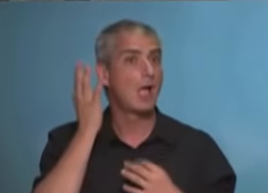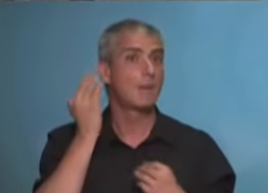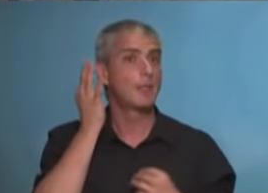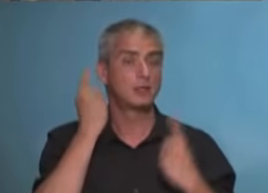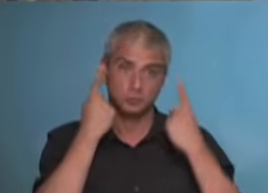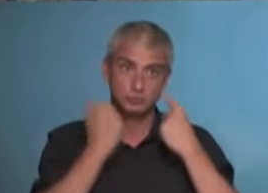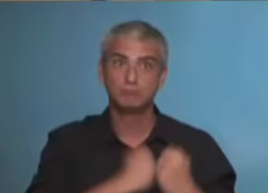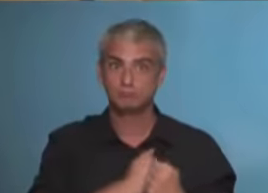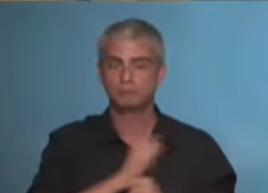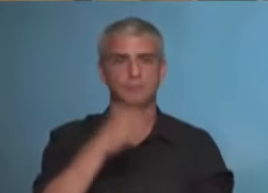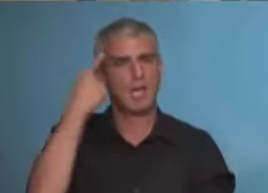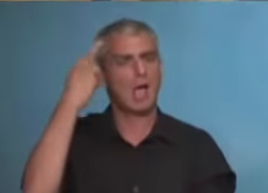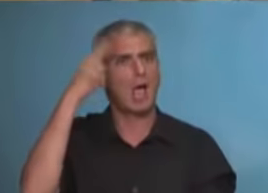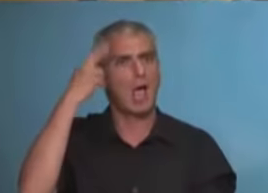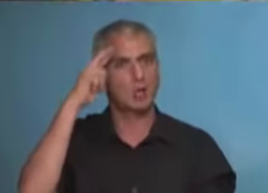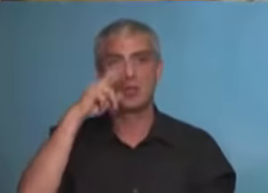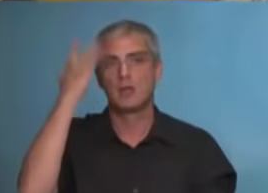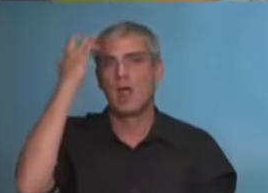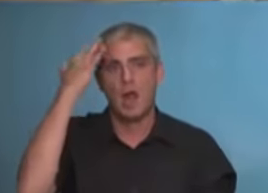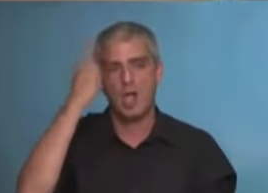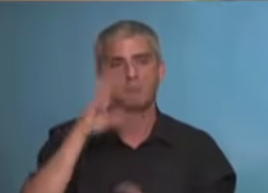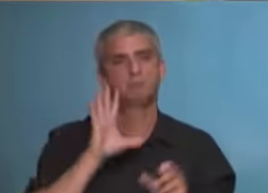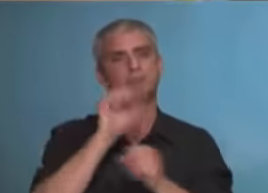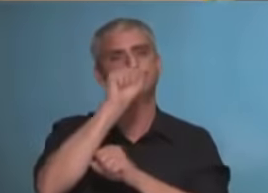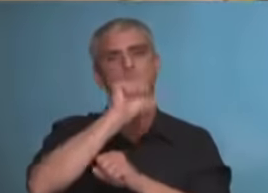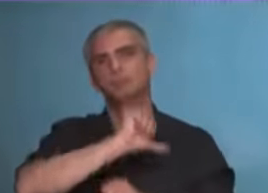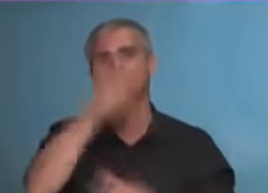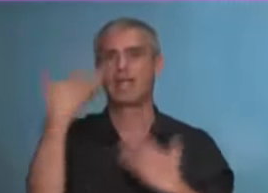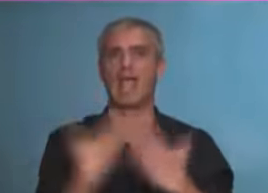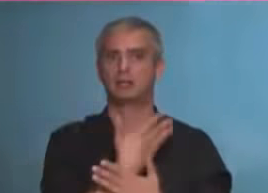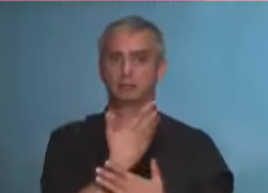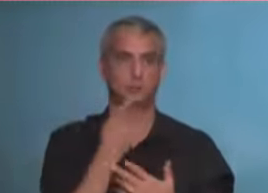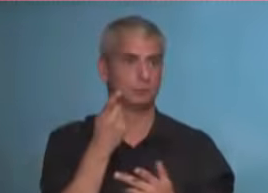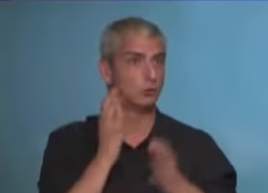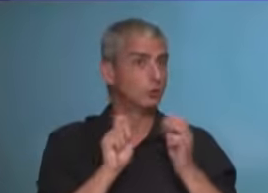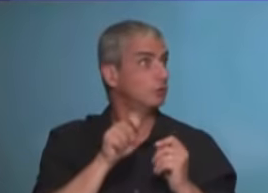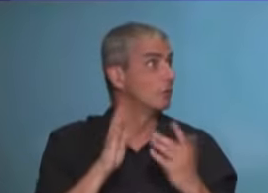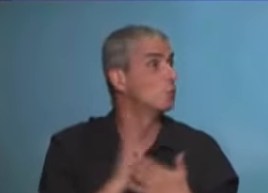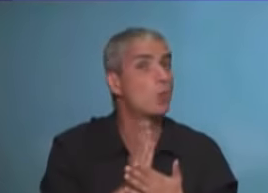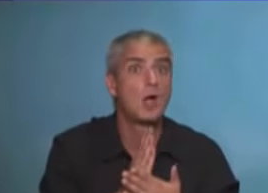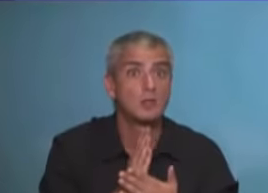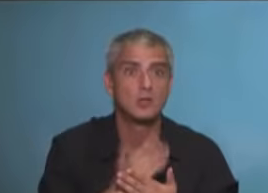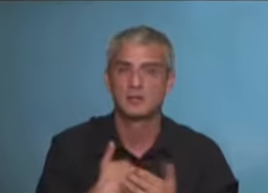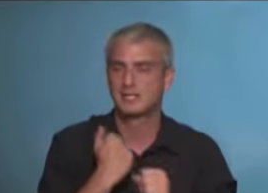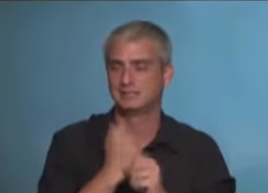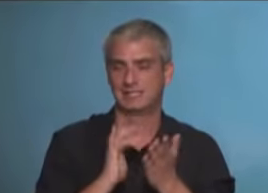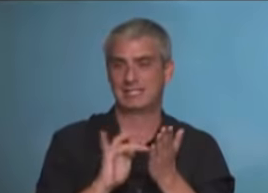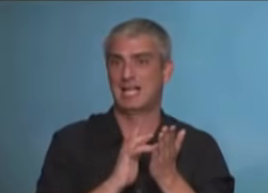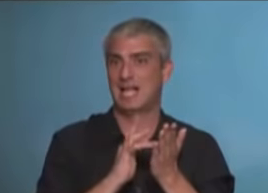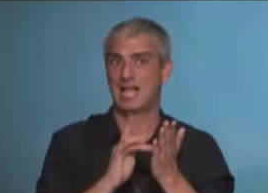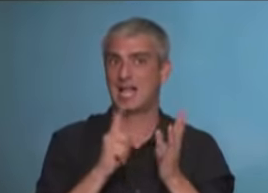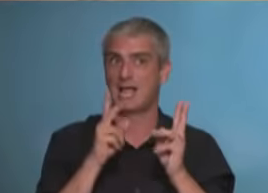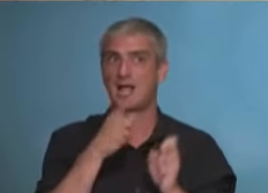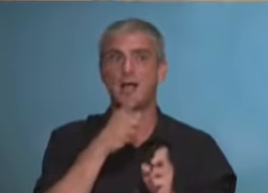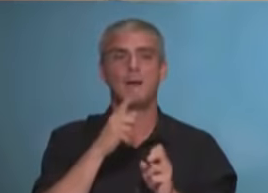הגיעו לתחרות עם רעיונות, והחלום לכבוש את פסגת החדשנות. שופטות, אתם מוכנות? יצרתי אפליקציה